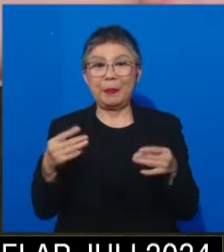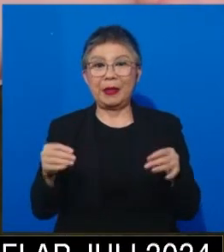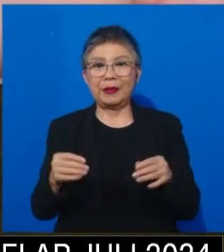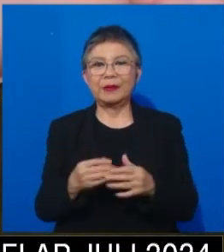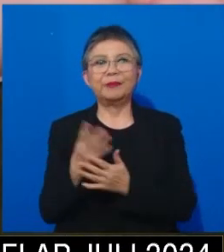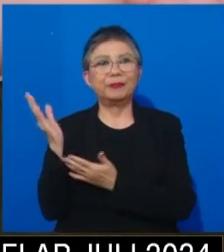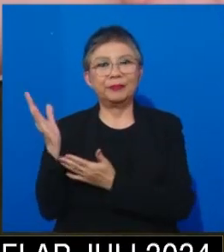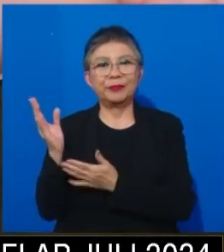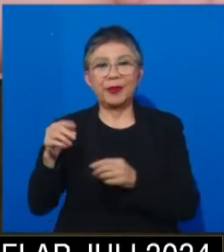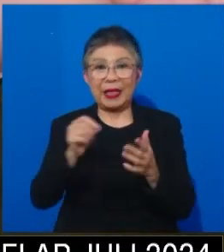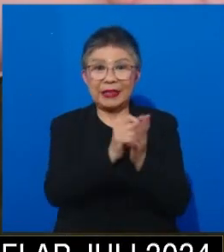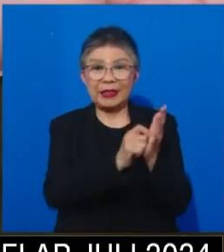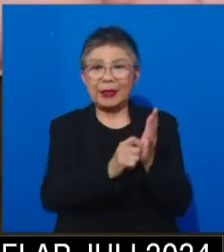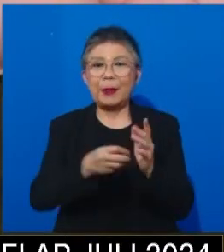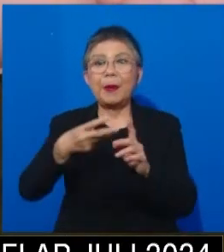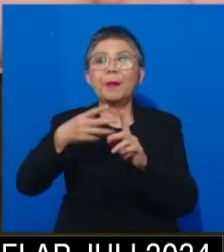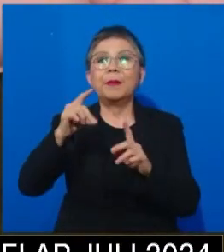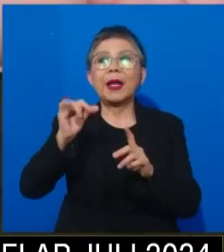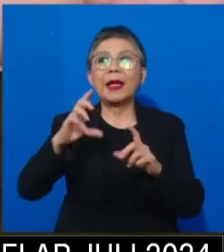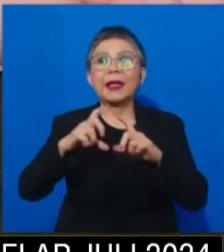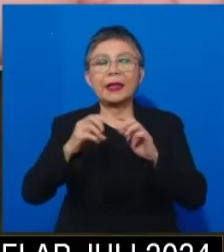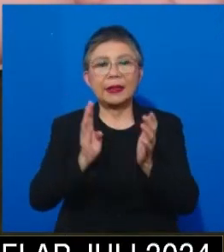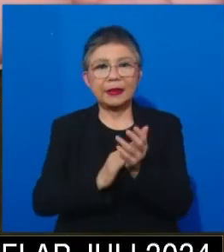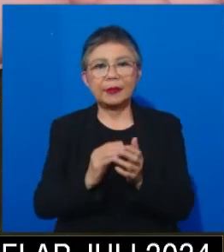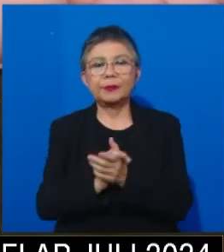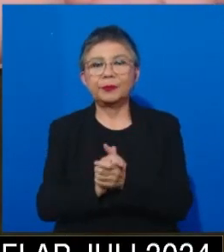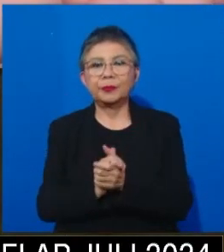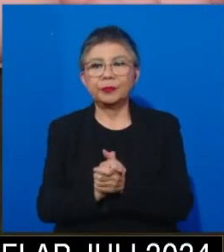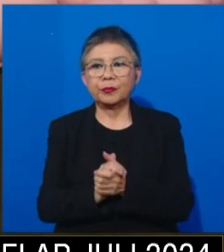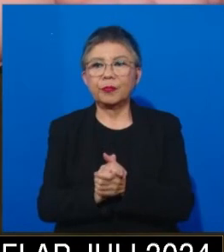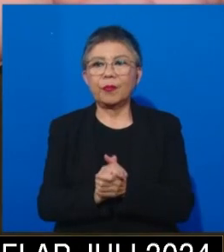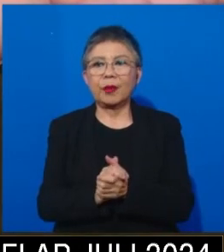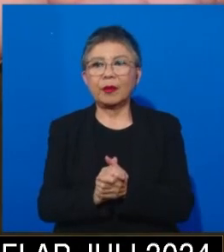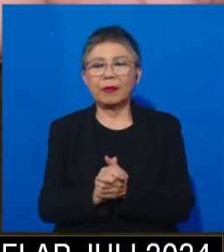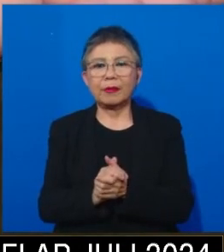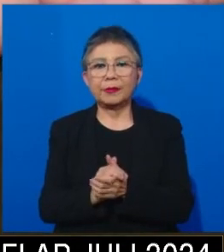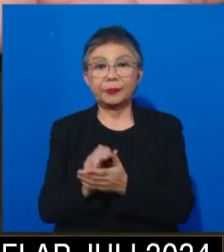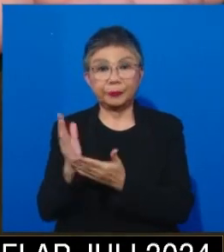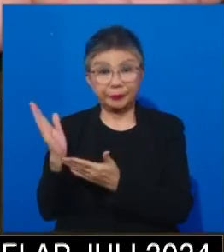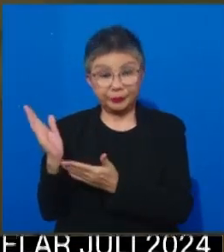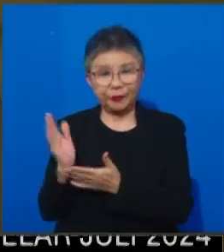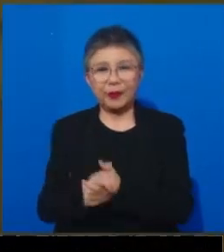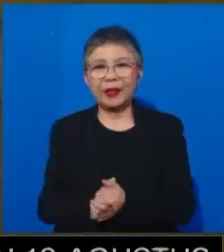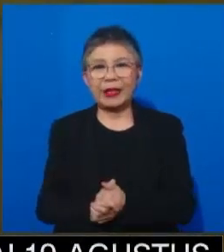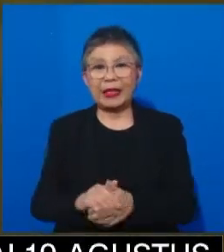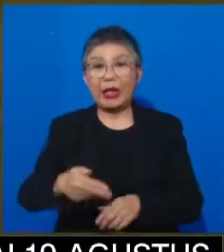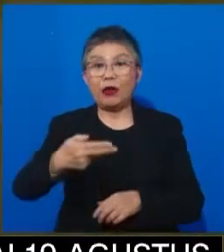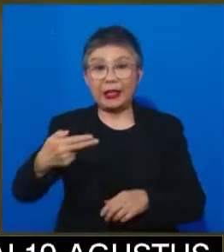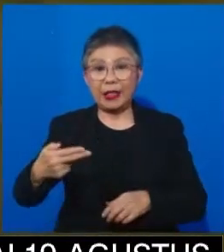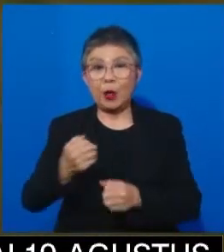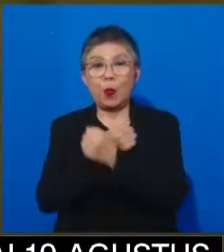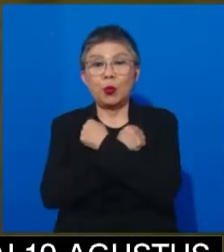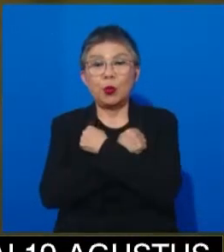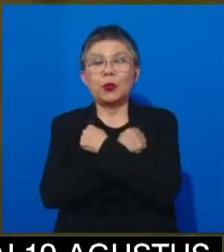Patung ikonik karya seniman Brian Donnelly alias Chaos hadir di Indonesia. Patung raksasa ini